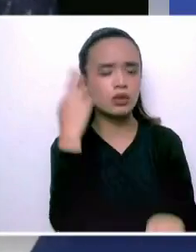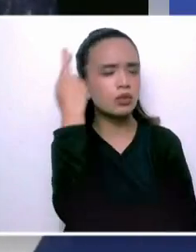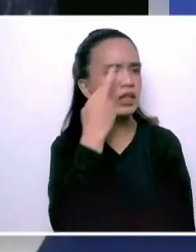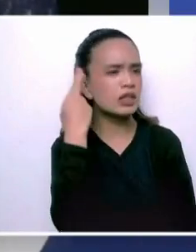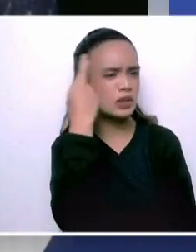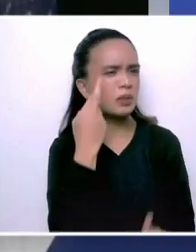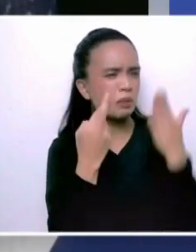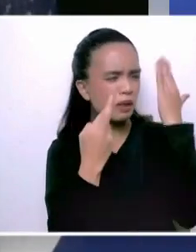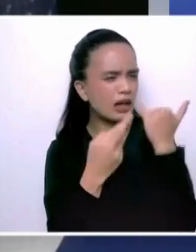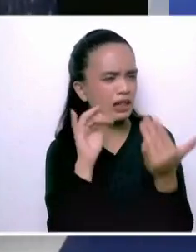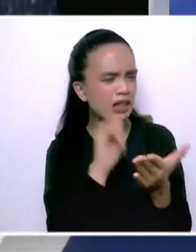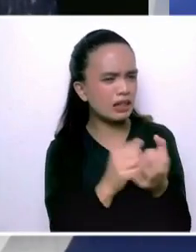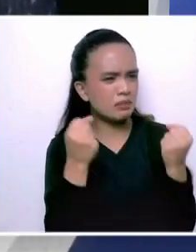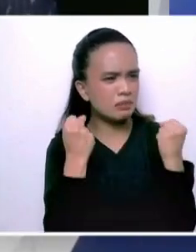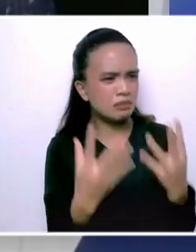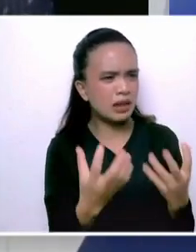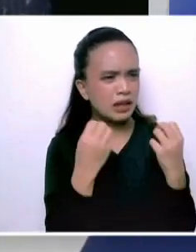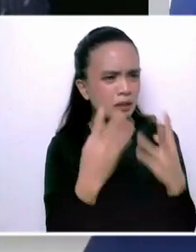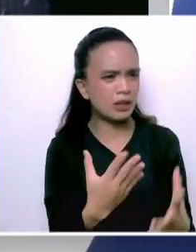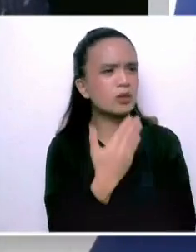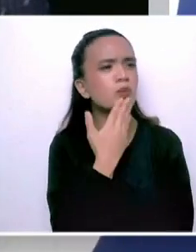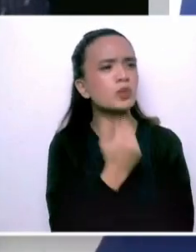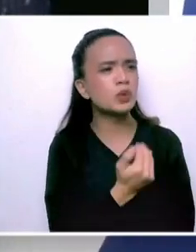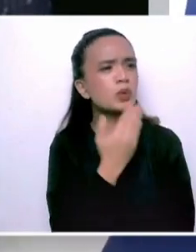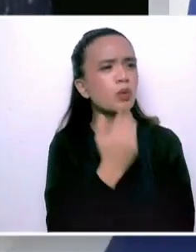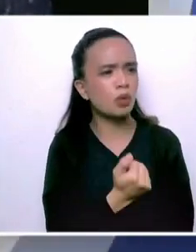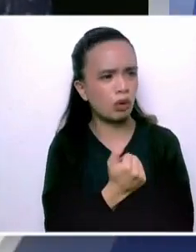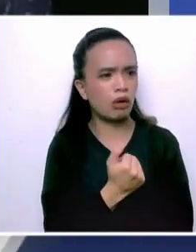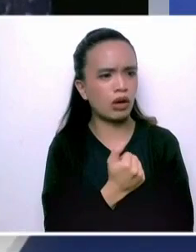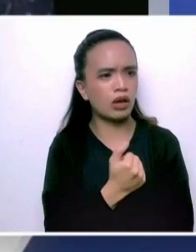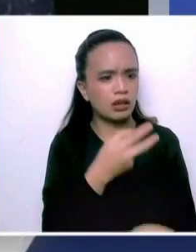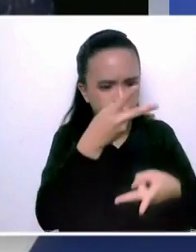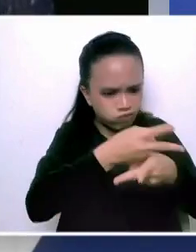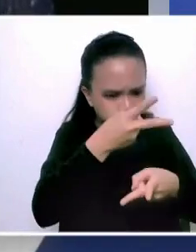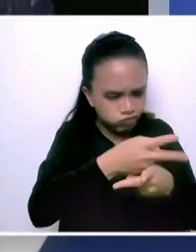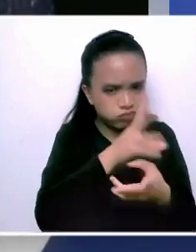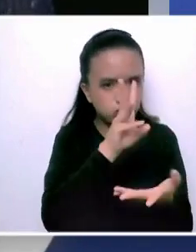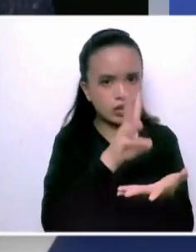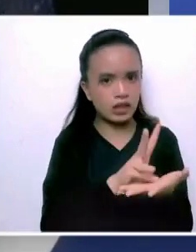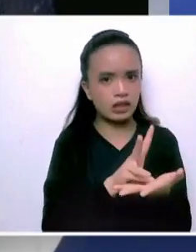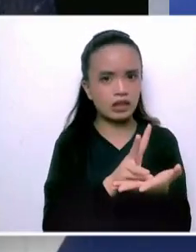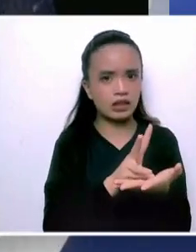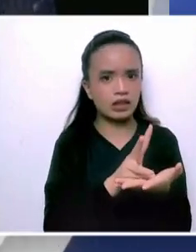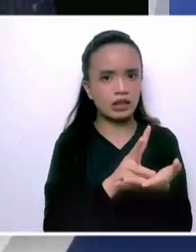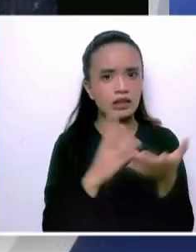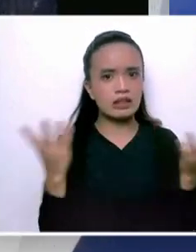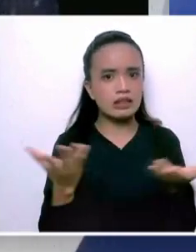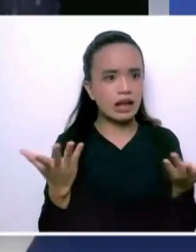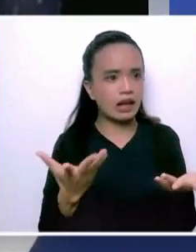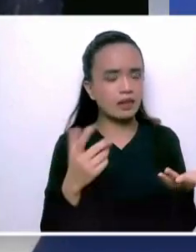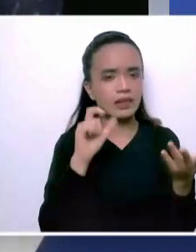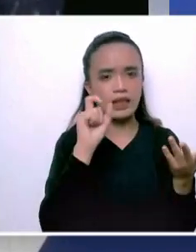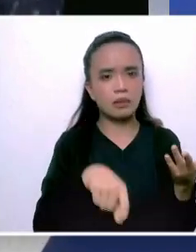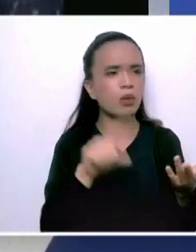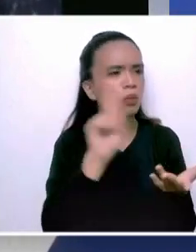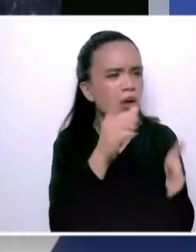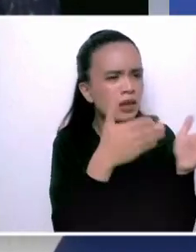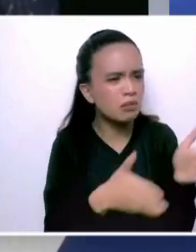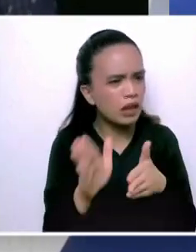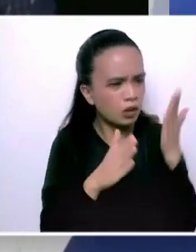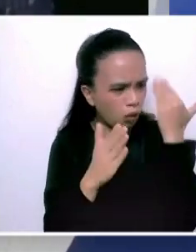ganyan karami ang asukal na nakaimbak sa warehouse? At saan ba dapat ito ilabas? Anong plano? Ba't